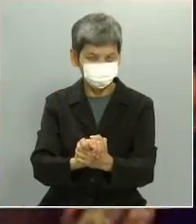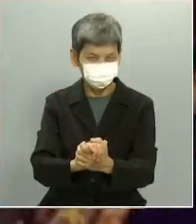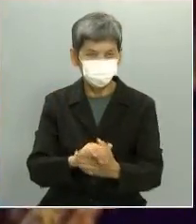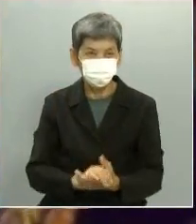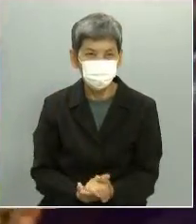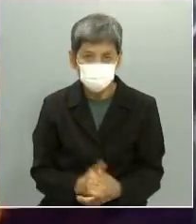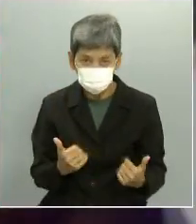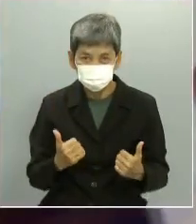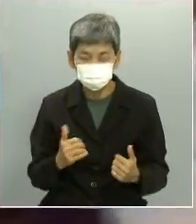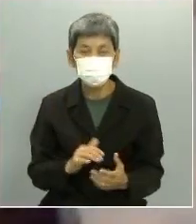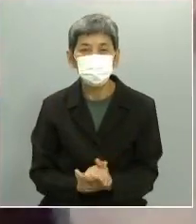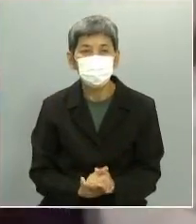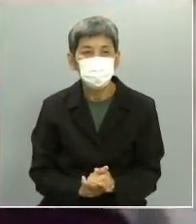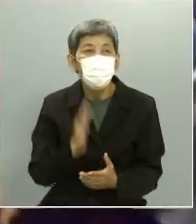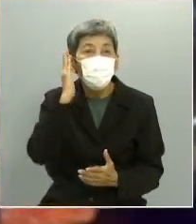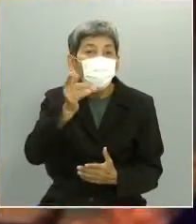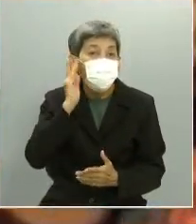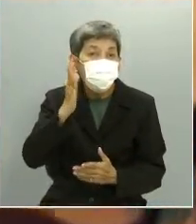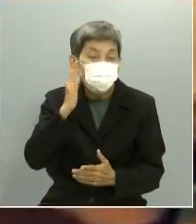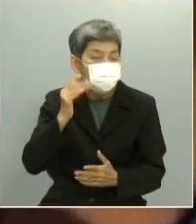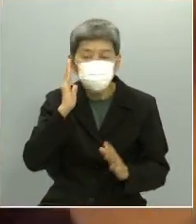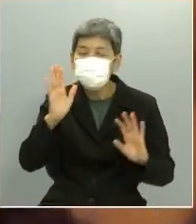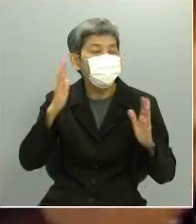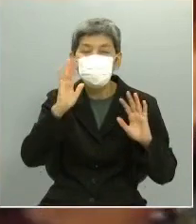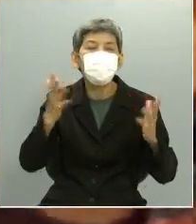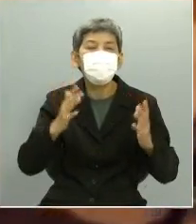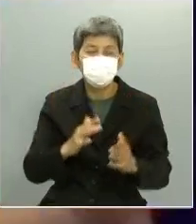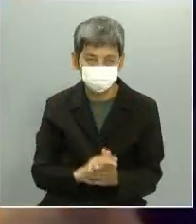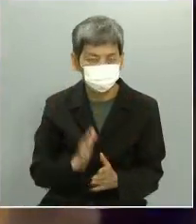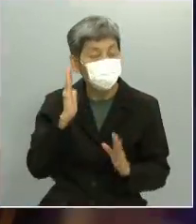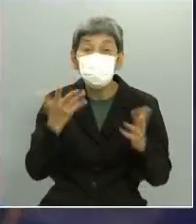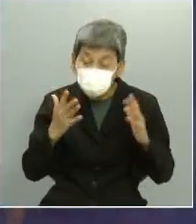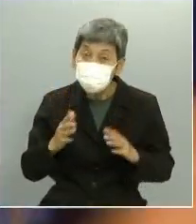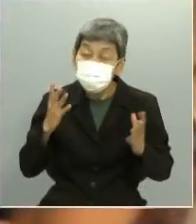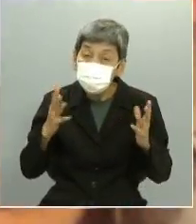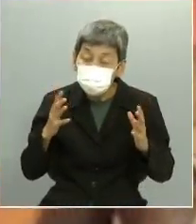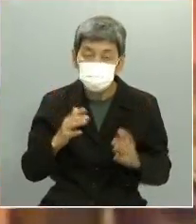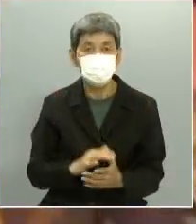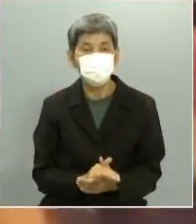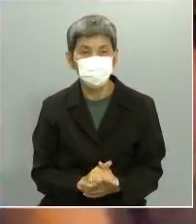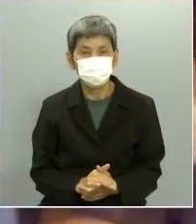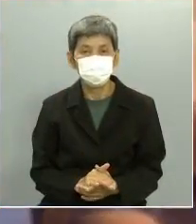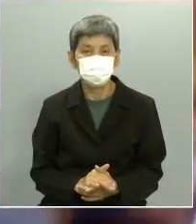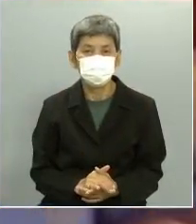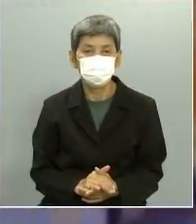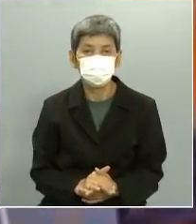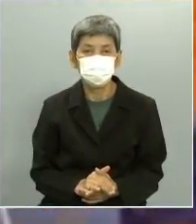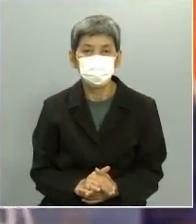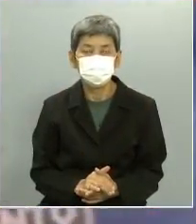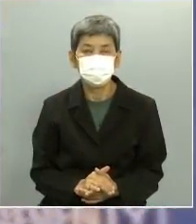งนี้วันดิ พรุ่งนี้มีเรื่องอะไรคะ พรุ่งนี้ไม่มีครับ อาชีพอะไรไม่มีจริงเหรอ ขอถ่ายรูปหน่อยนะครับ กินอะไรกันจ้ะพวกเ